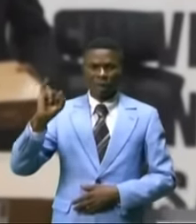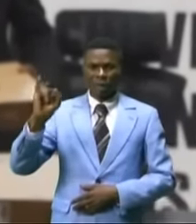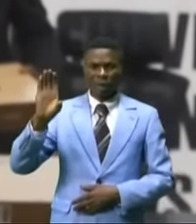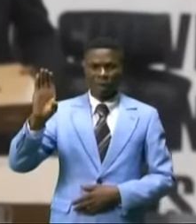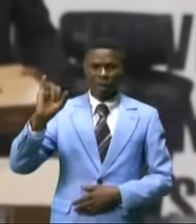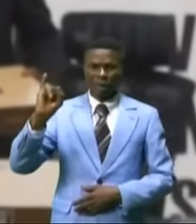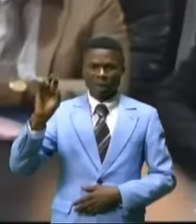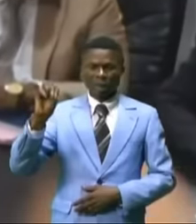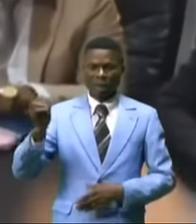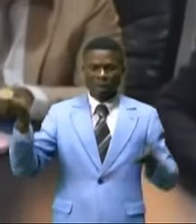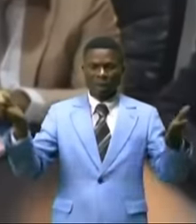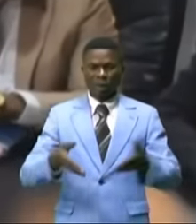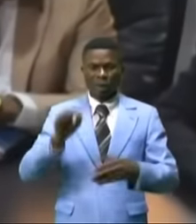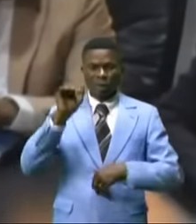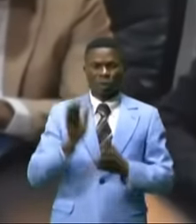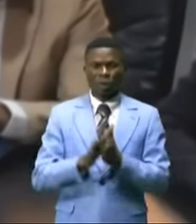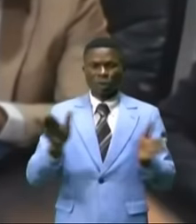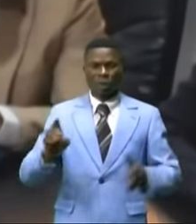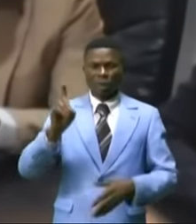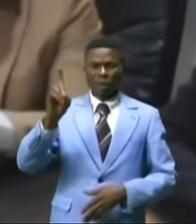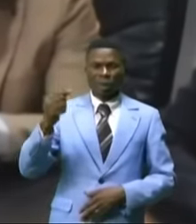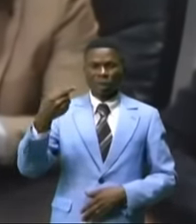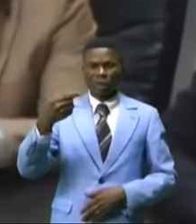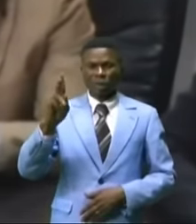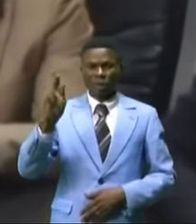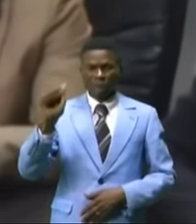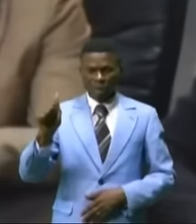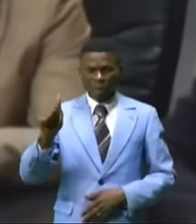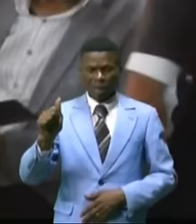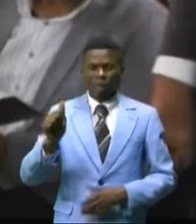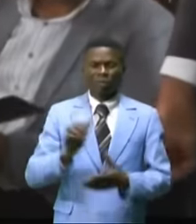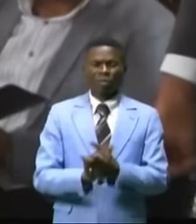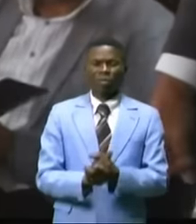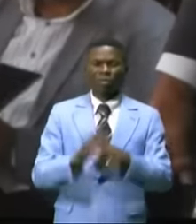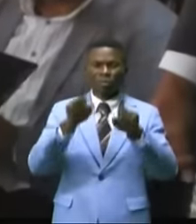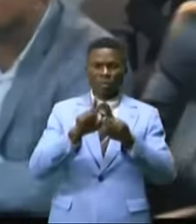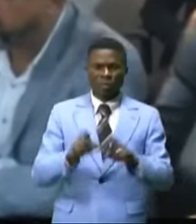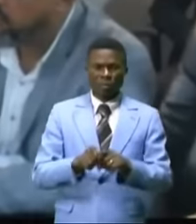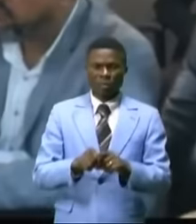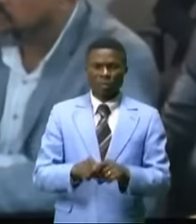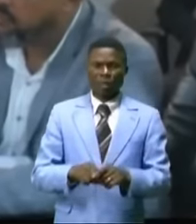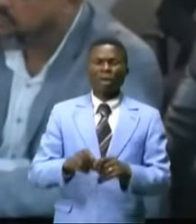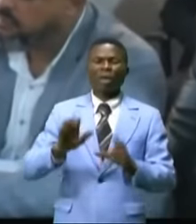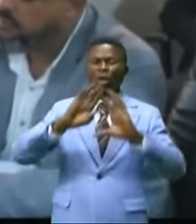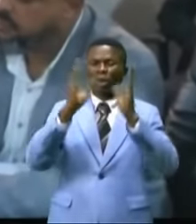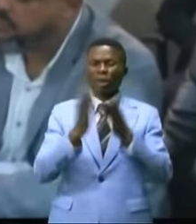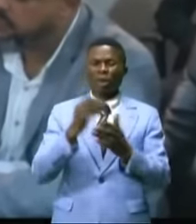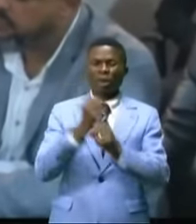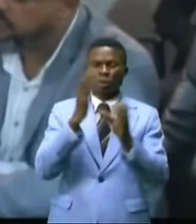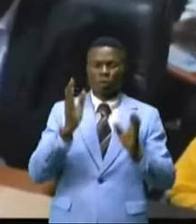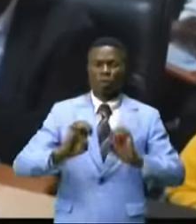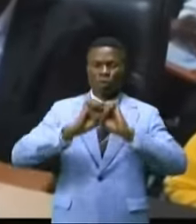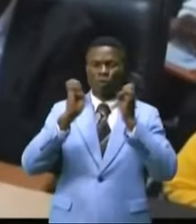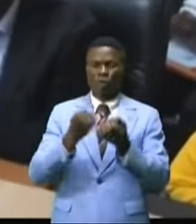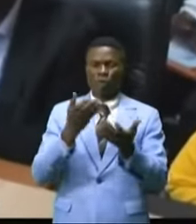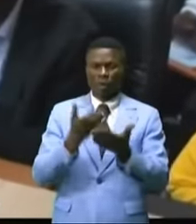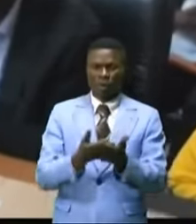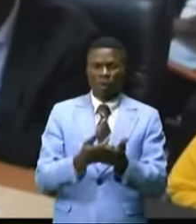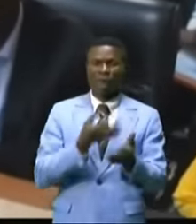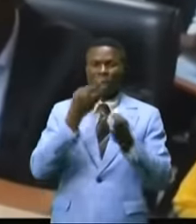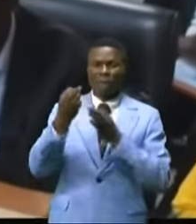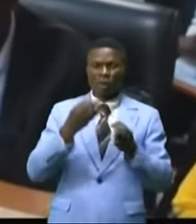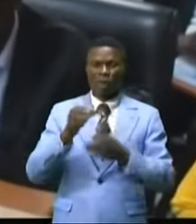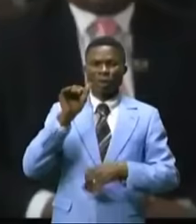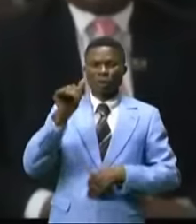présence du directeur général de la DGRK, Miché Moussa Kamayel Nkai, et de l'ensemble du personnel de cette entreprise. Précision du